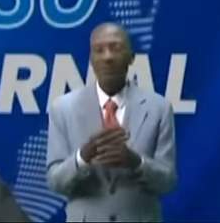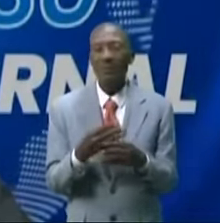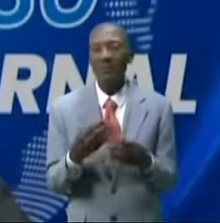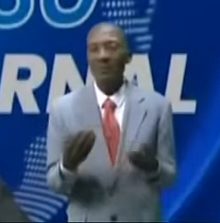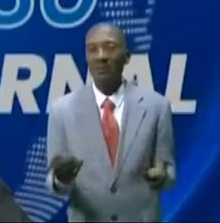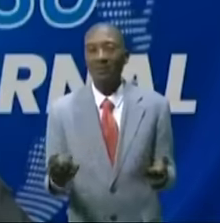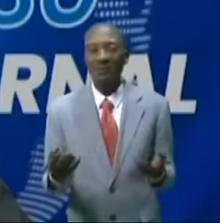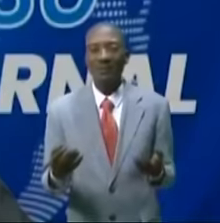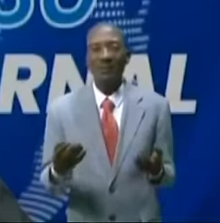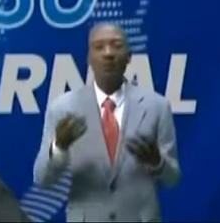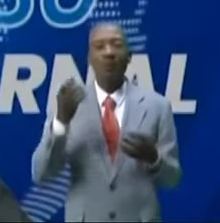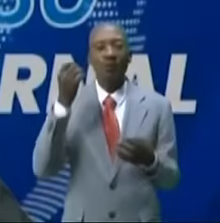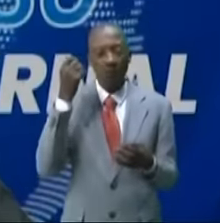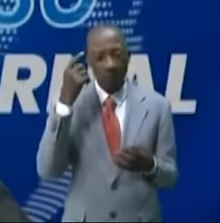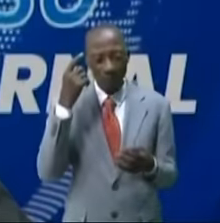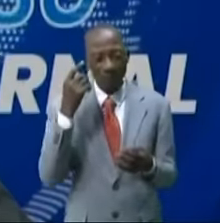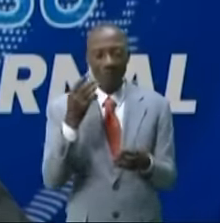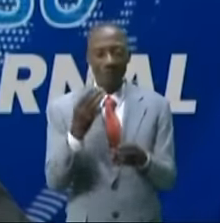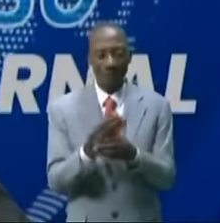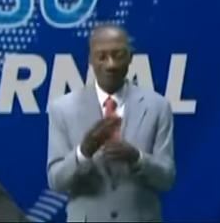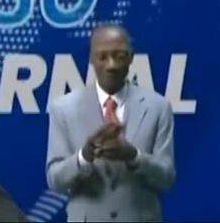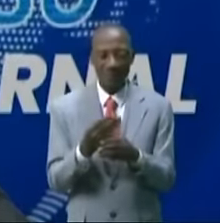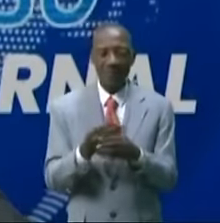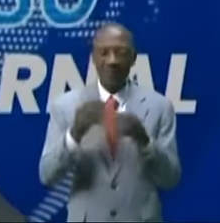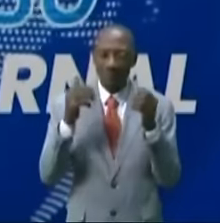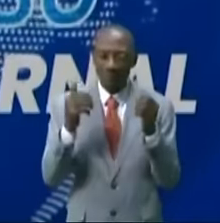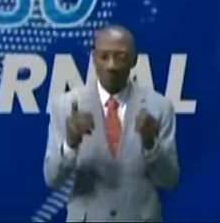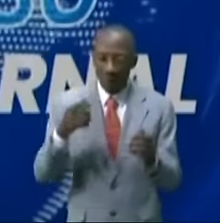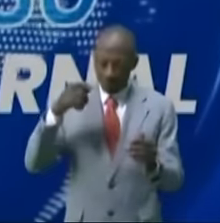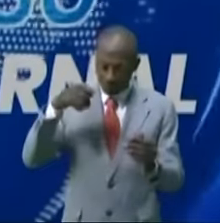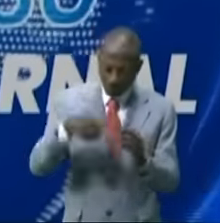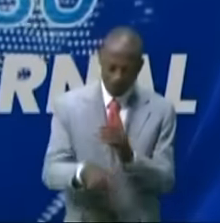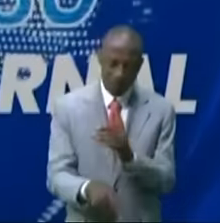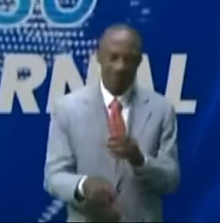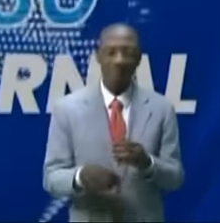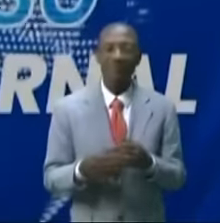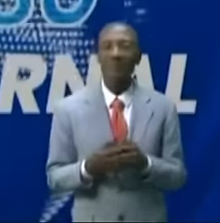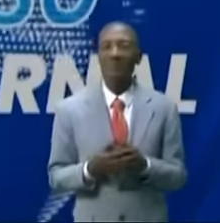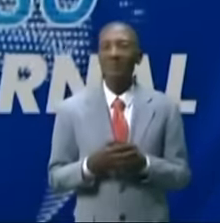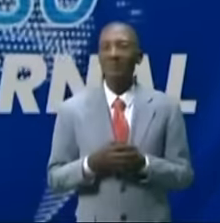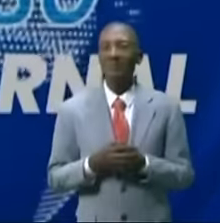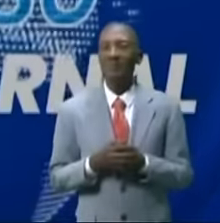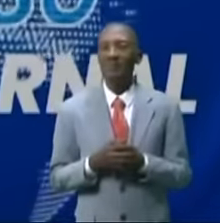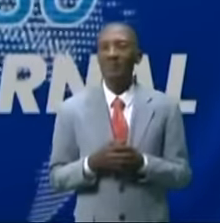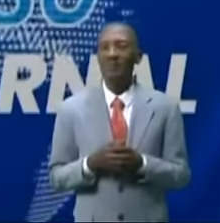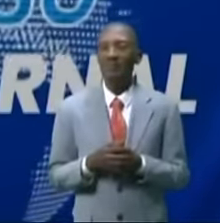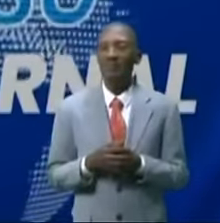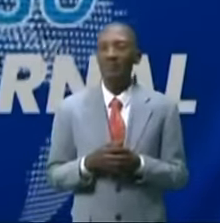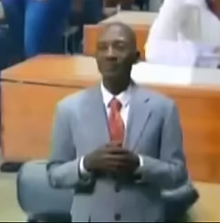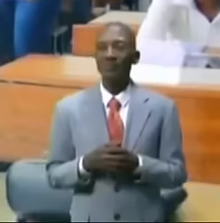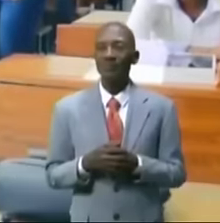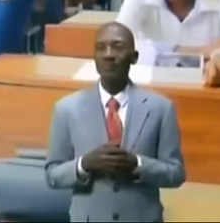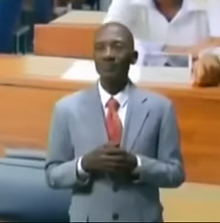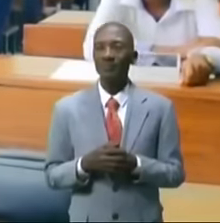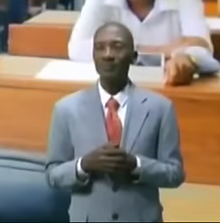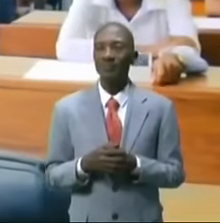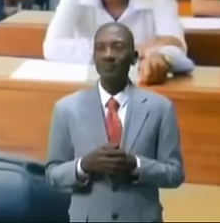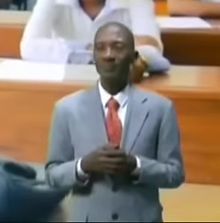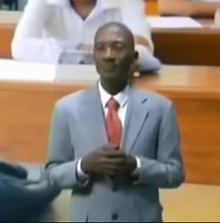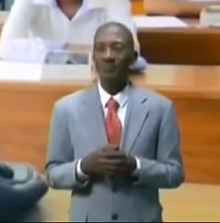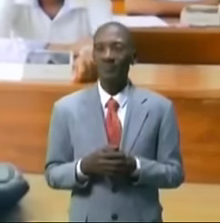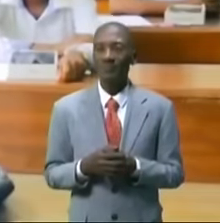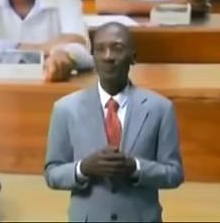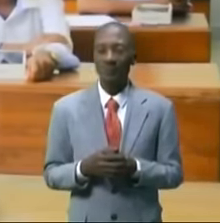salle d'examen, seules 5 premières lauréates seront primées, comme nous dit Rodépanda dans ce reportage. Ces concours